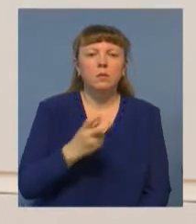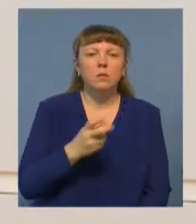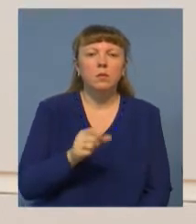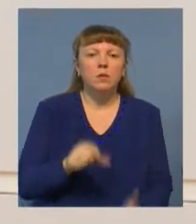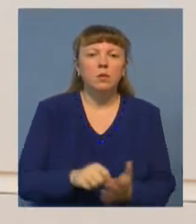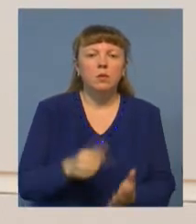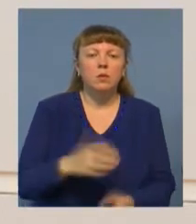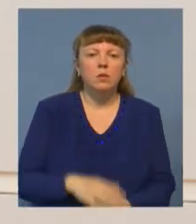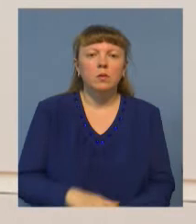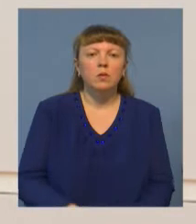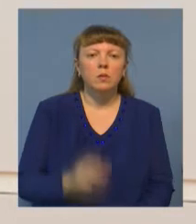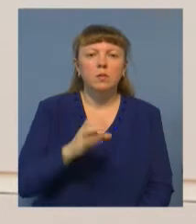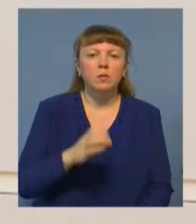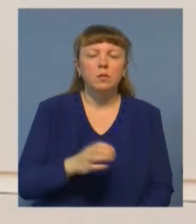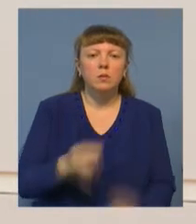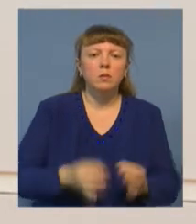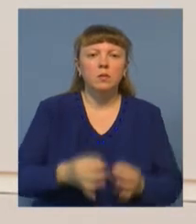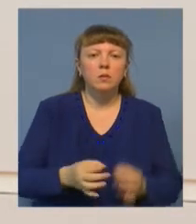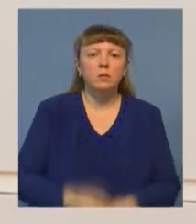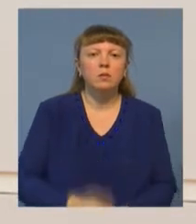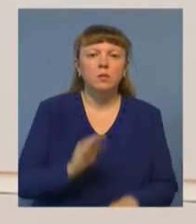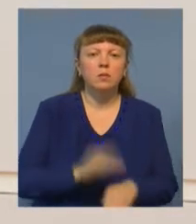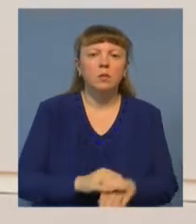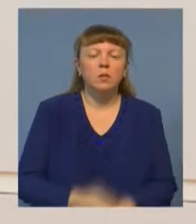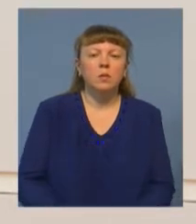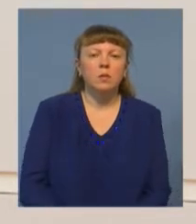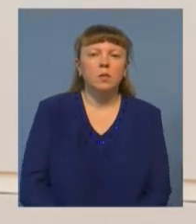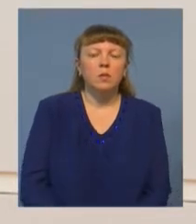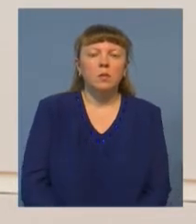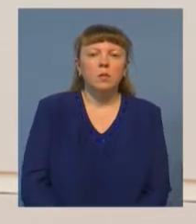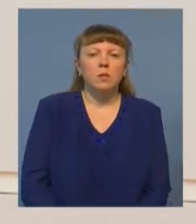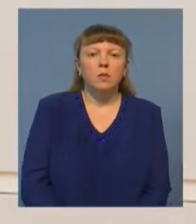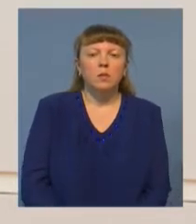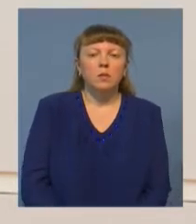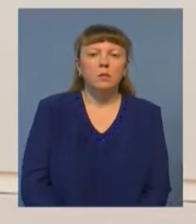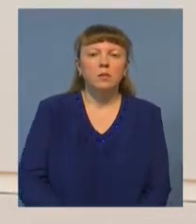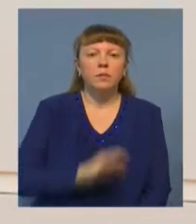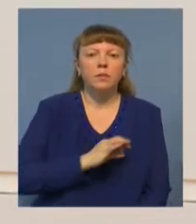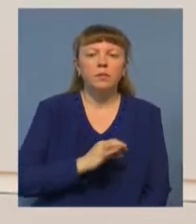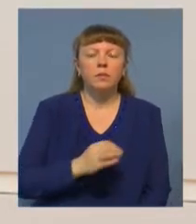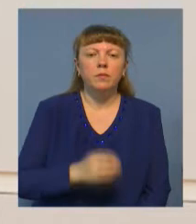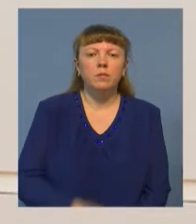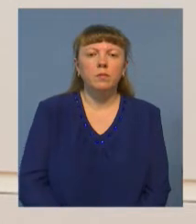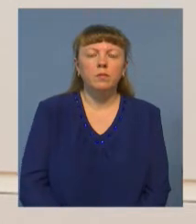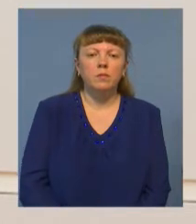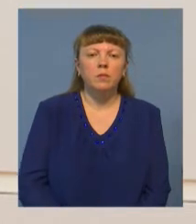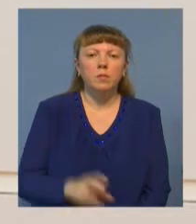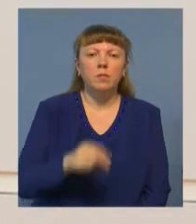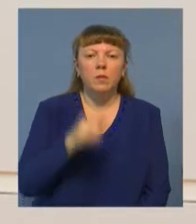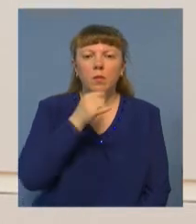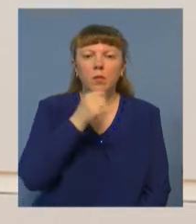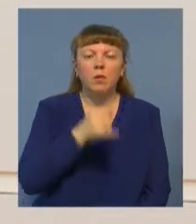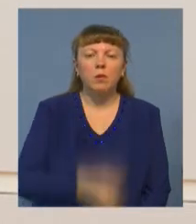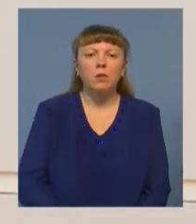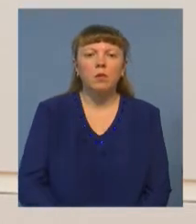306 Гражданского процессуального кодекса, суд устанавливает факты, имеющие юридическое значение, лишь при невозможности получения заявителем